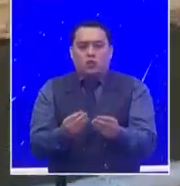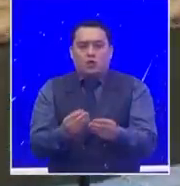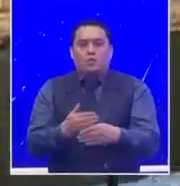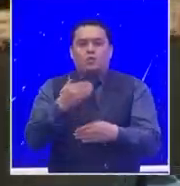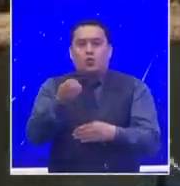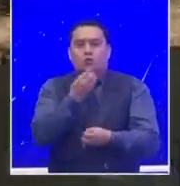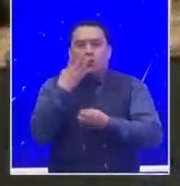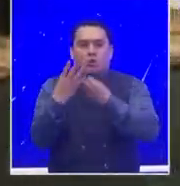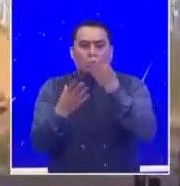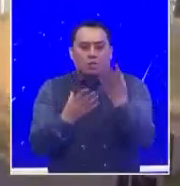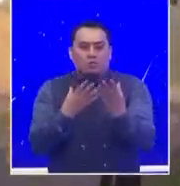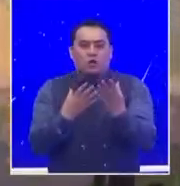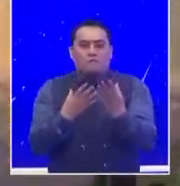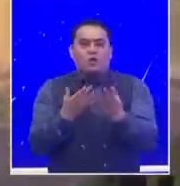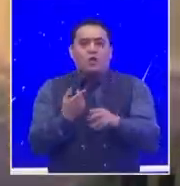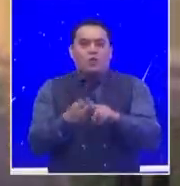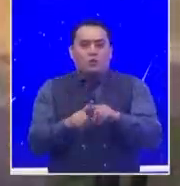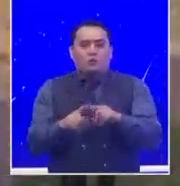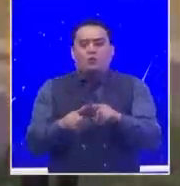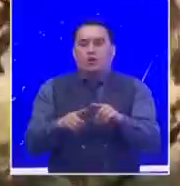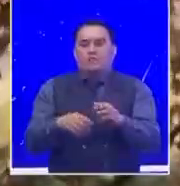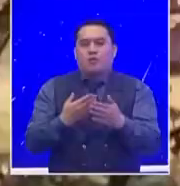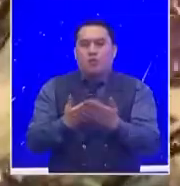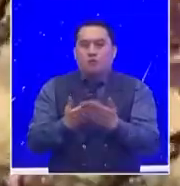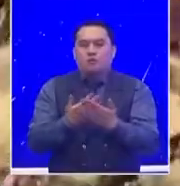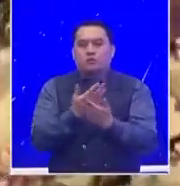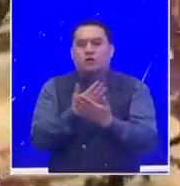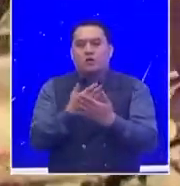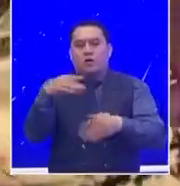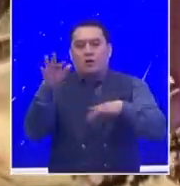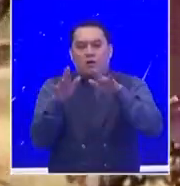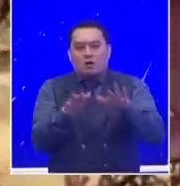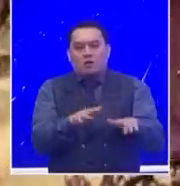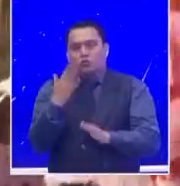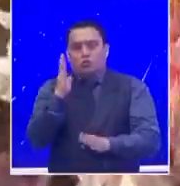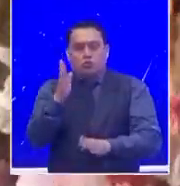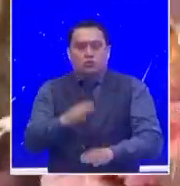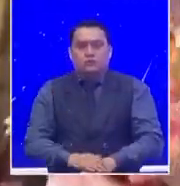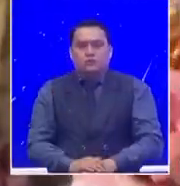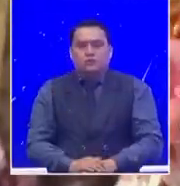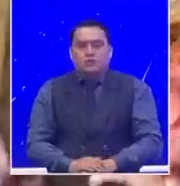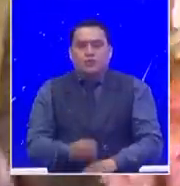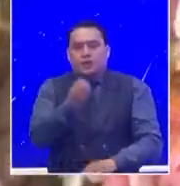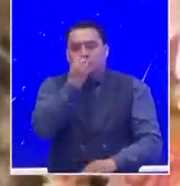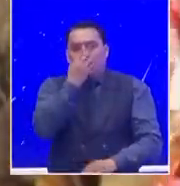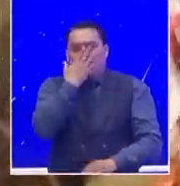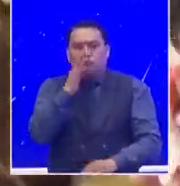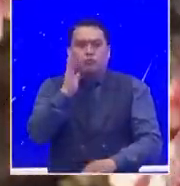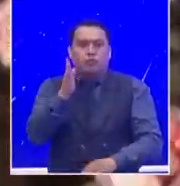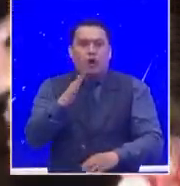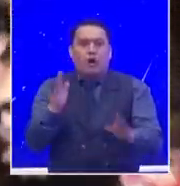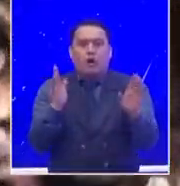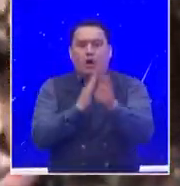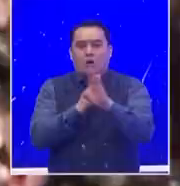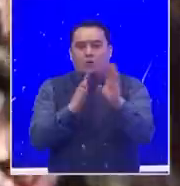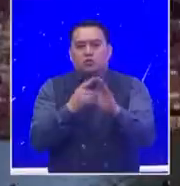гүл жапырақтары түсіп қалады. Алайда Токионың кейбір аймақтарында қар жауып күн күрт суытқан. Бірақ жапондық мамандар алдағы күндері ауа